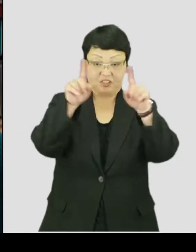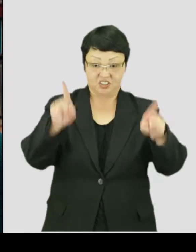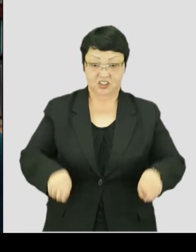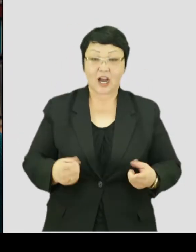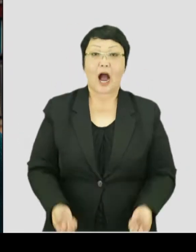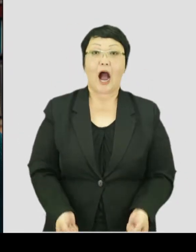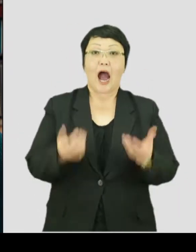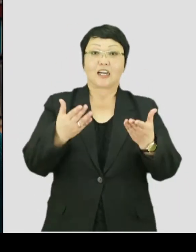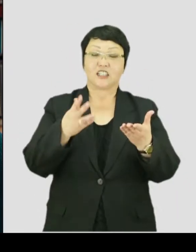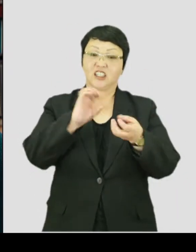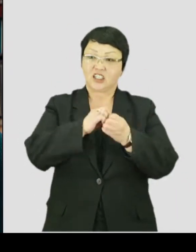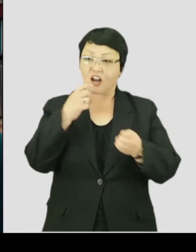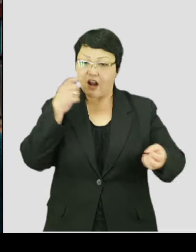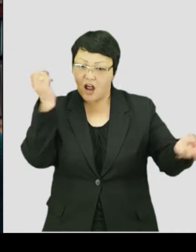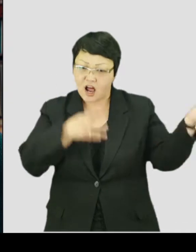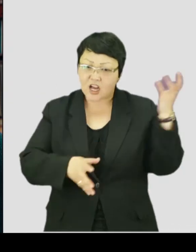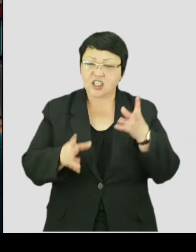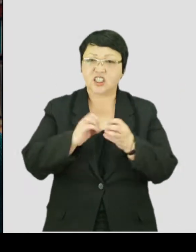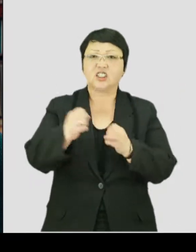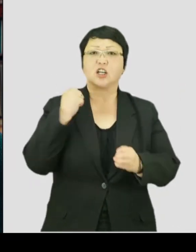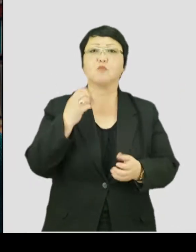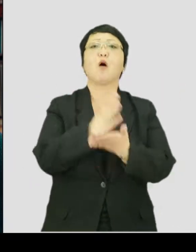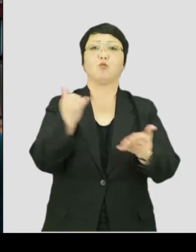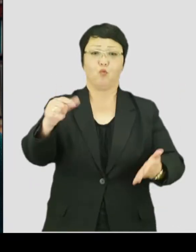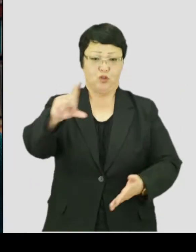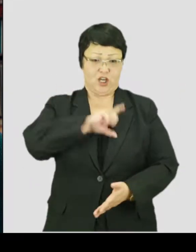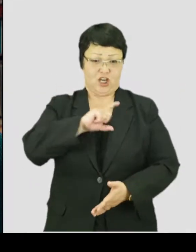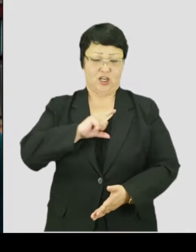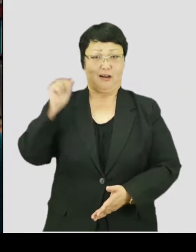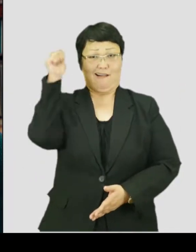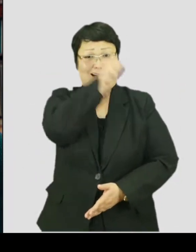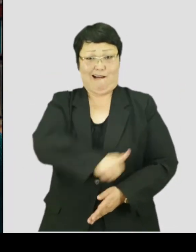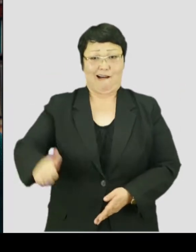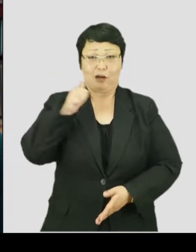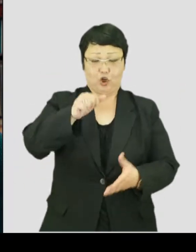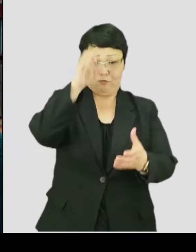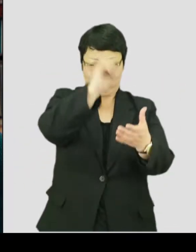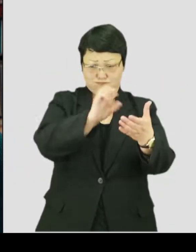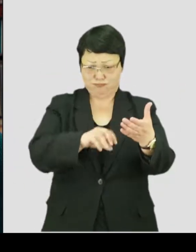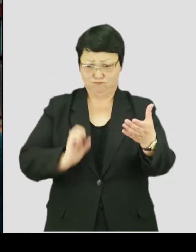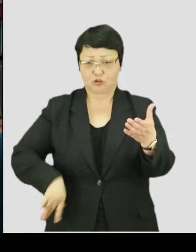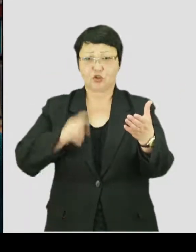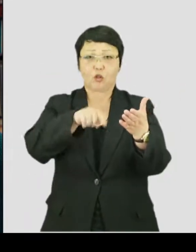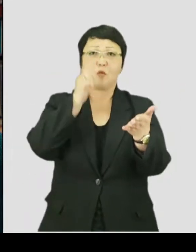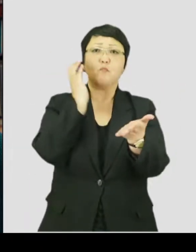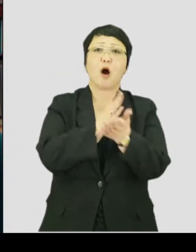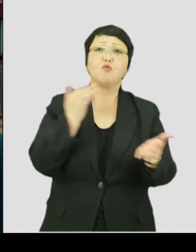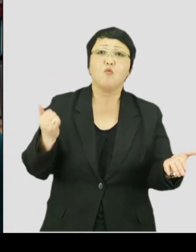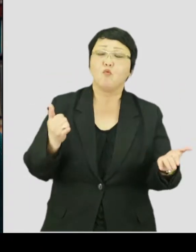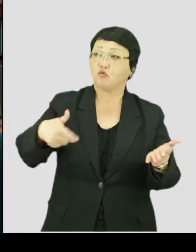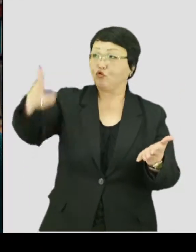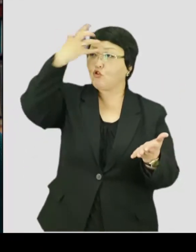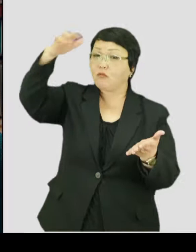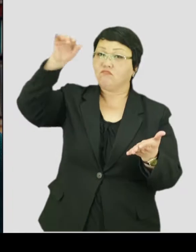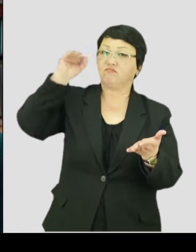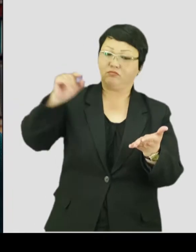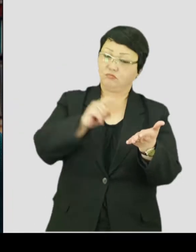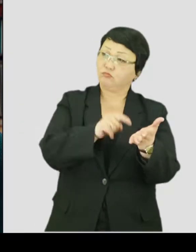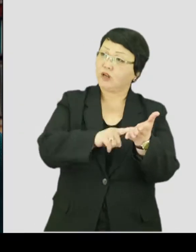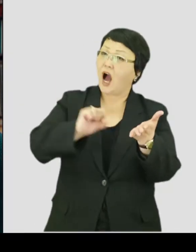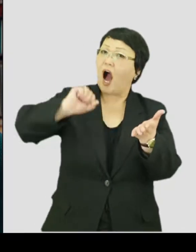Тухайн бодлогын баримтчиг бичиг маань бас мөн хүний эрхийг хэрхэн хангаж байна гэдгийг бас шаардах, асуух, тодруулах юм